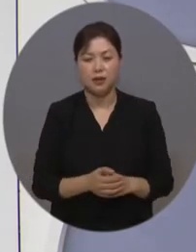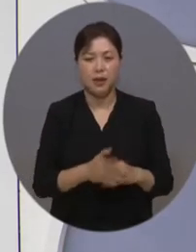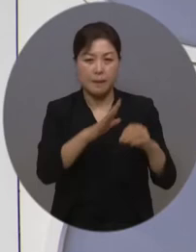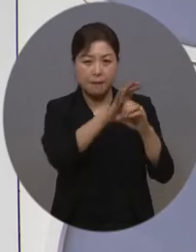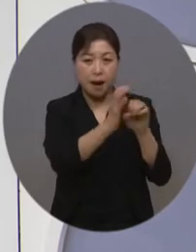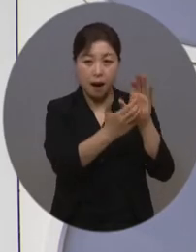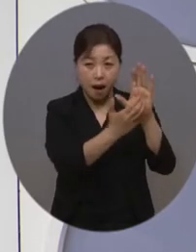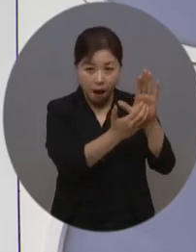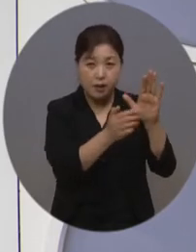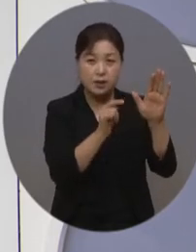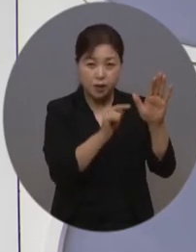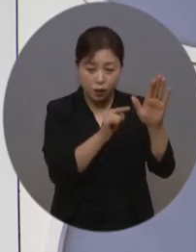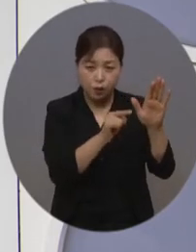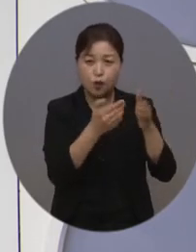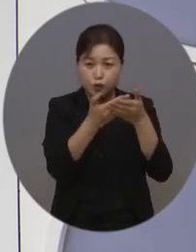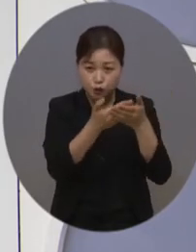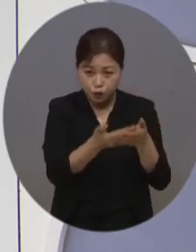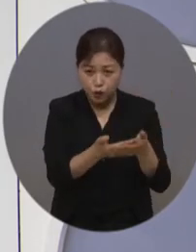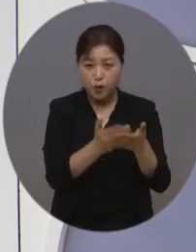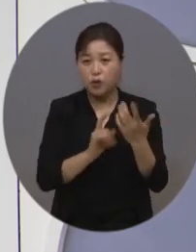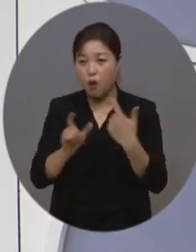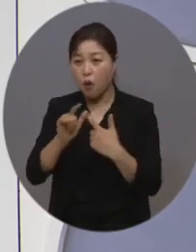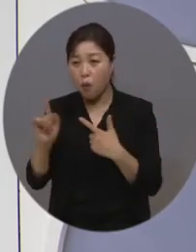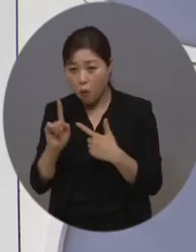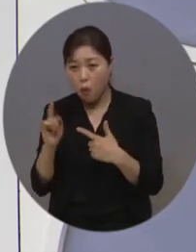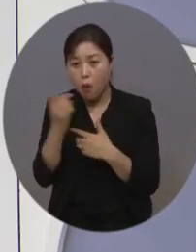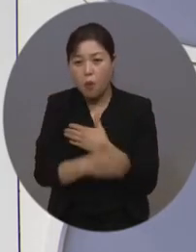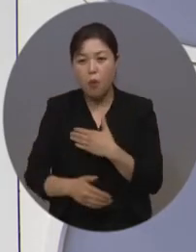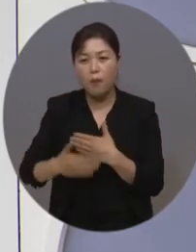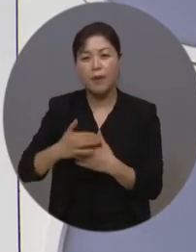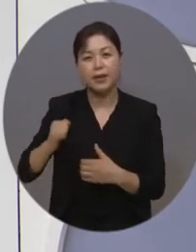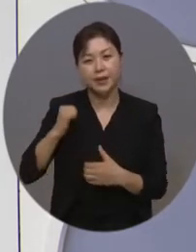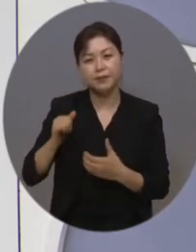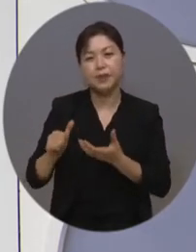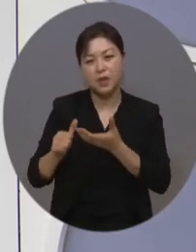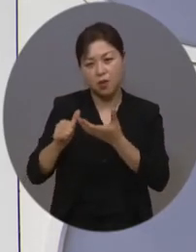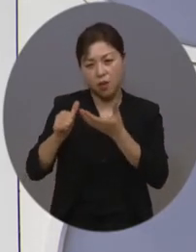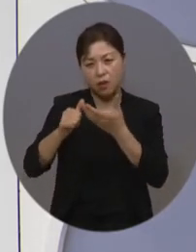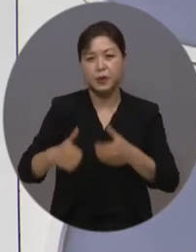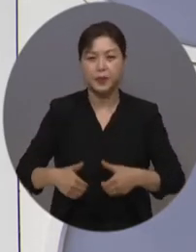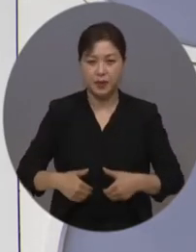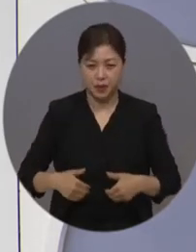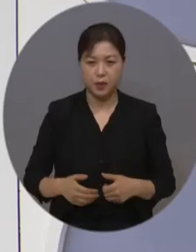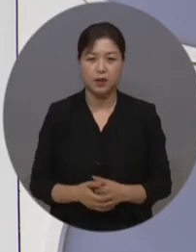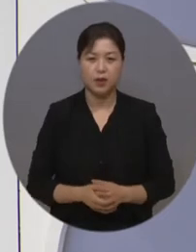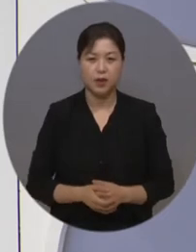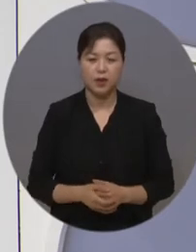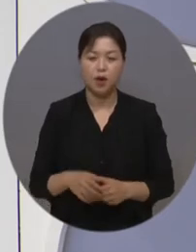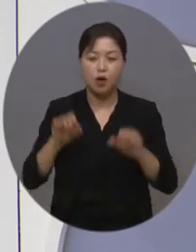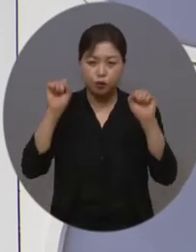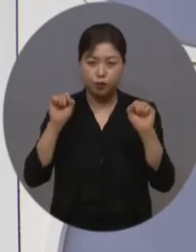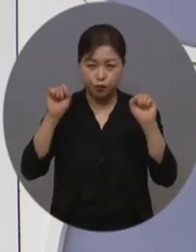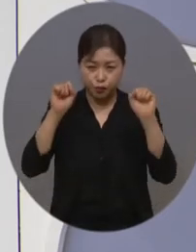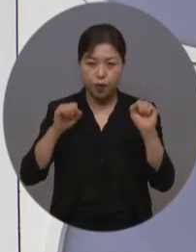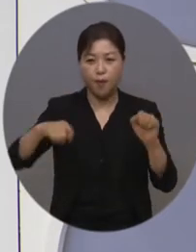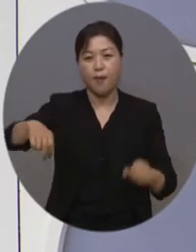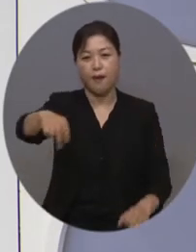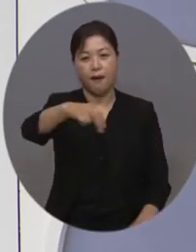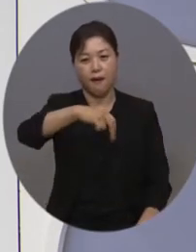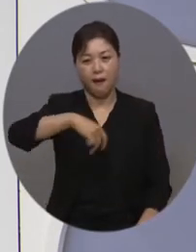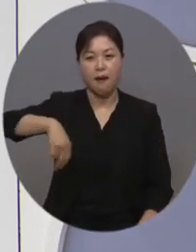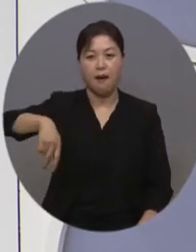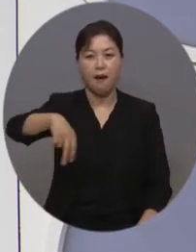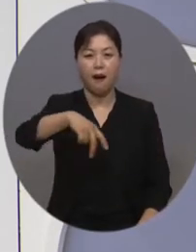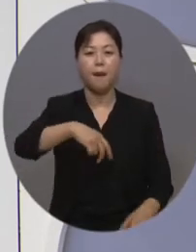이 면역에 굉장히 중요한 의미가 있다. 그렇게 가볍게 운동을 해야 된다는 것도 굉장히 중요한